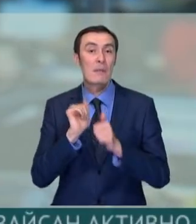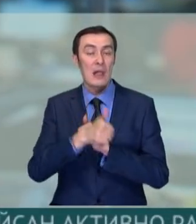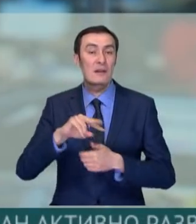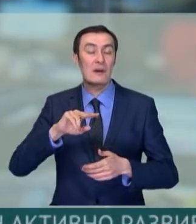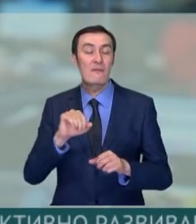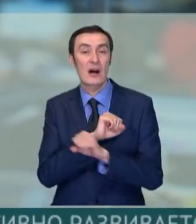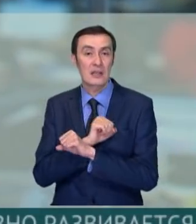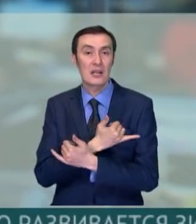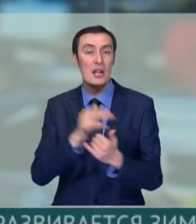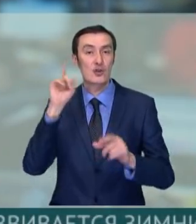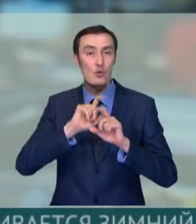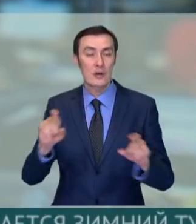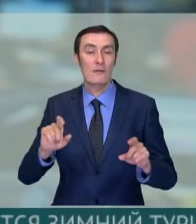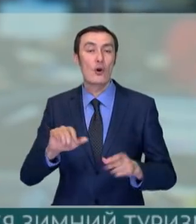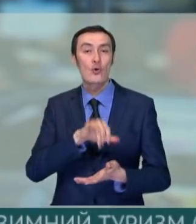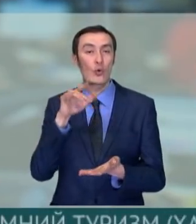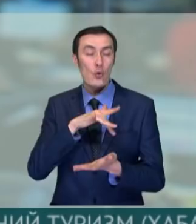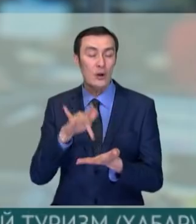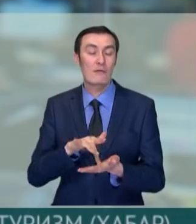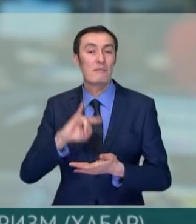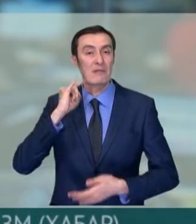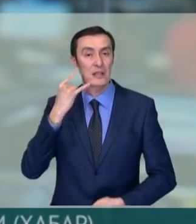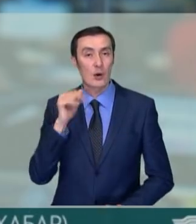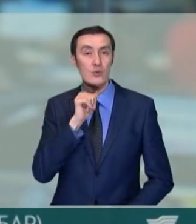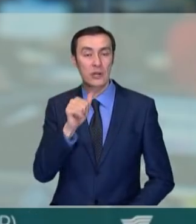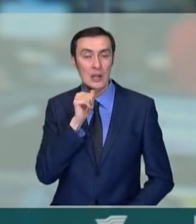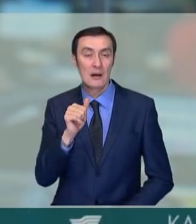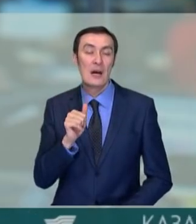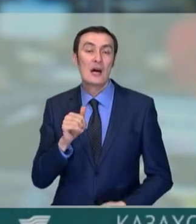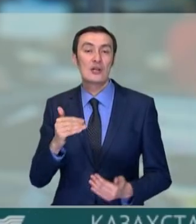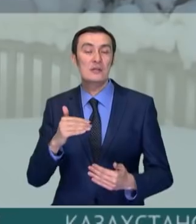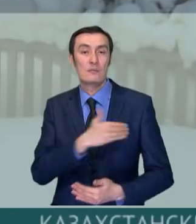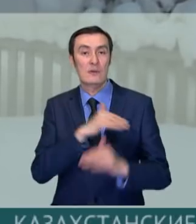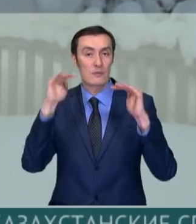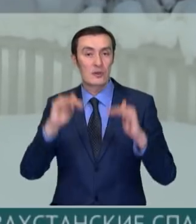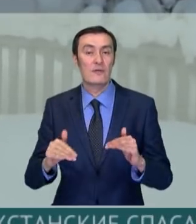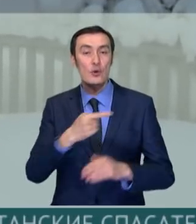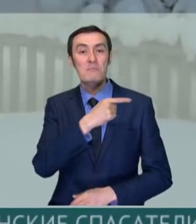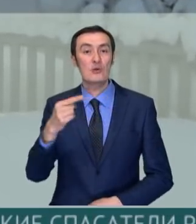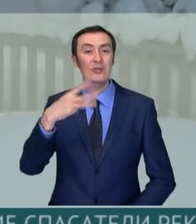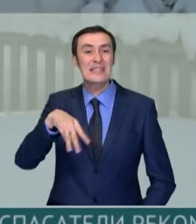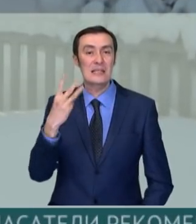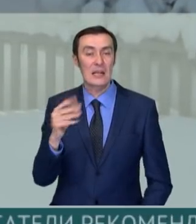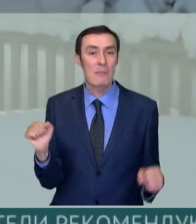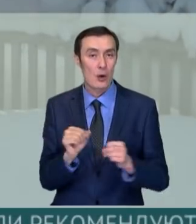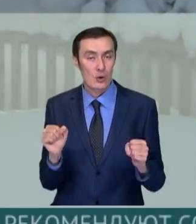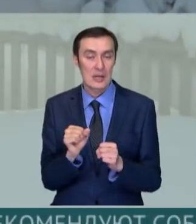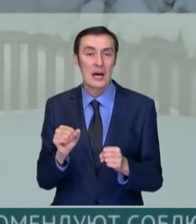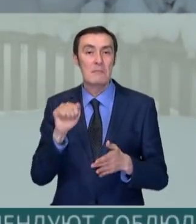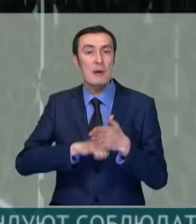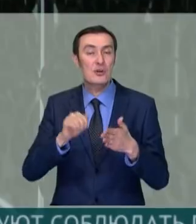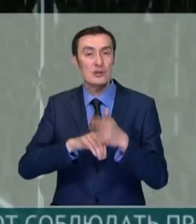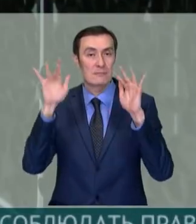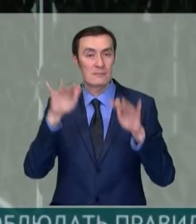и для школьников Костаная и Павлодара. На востоке страны столбики термометров опустились местами до минус 33 градусов. Из-за